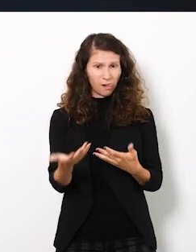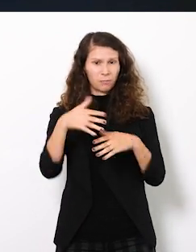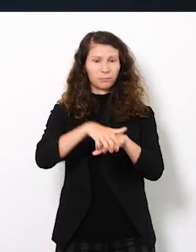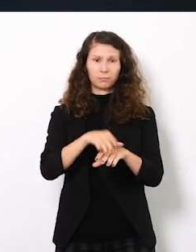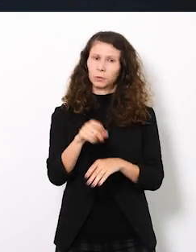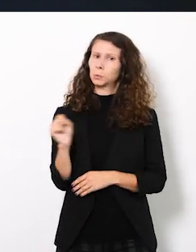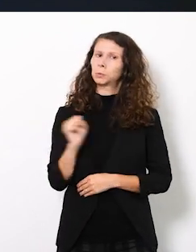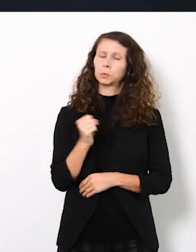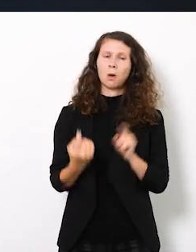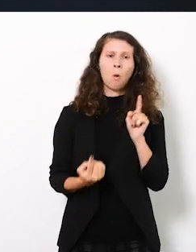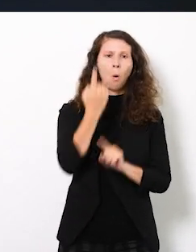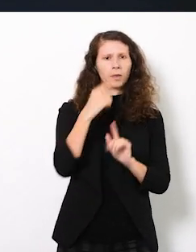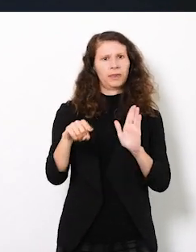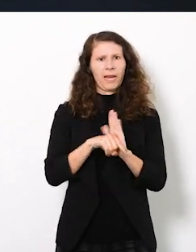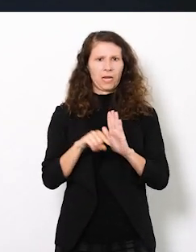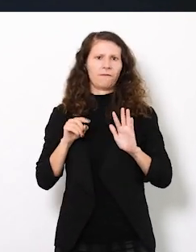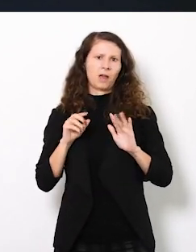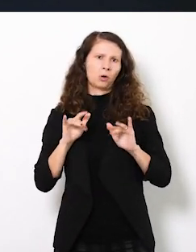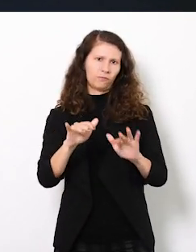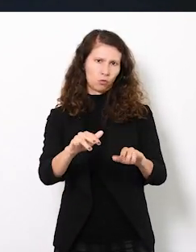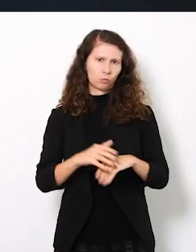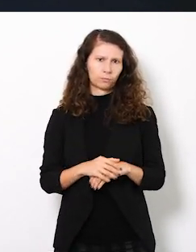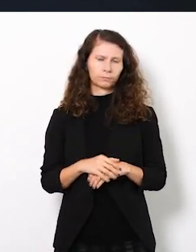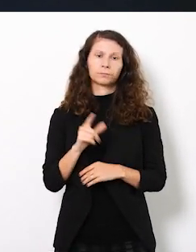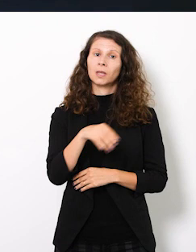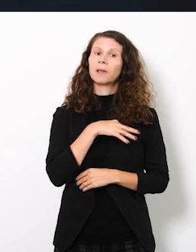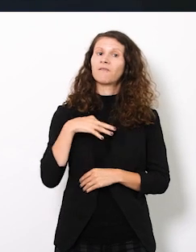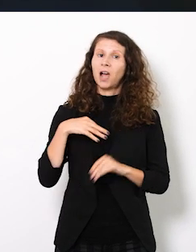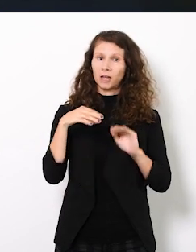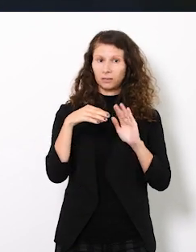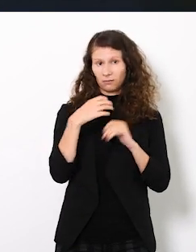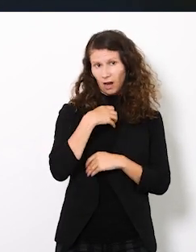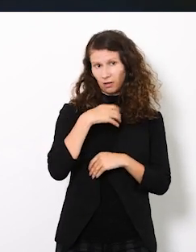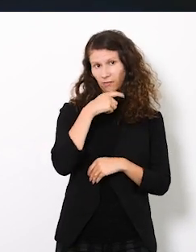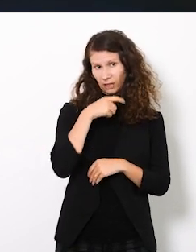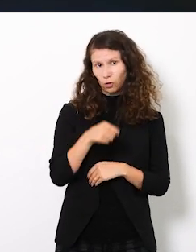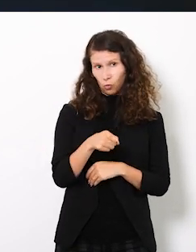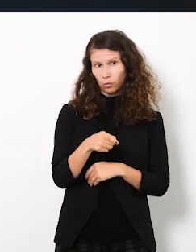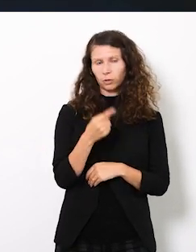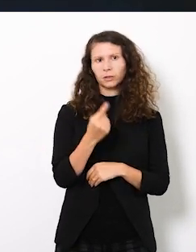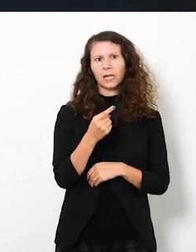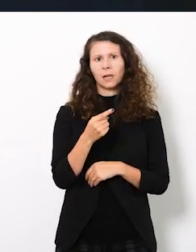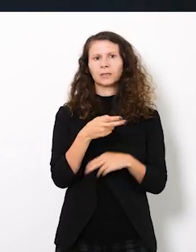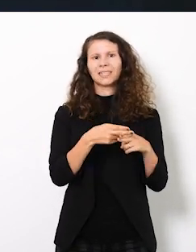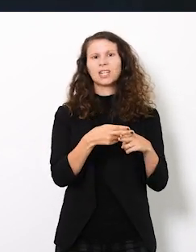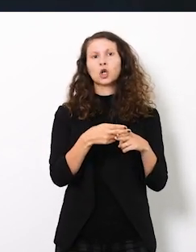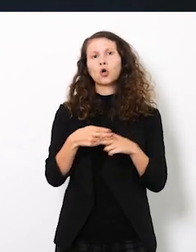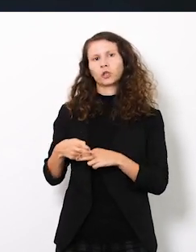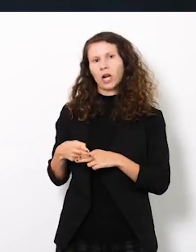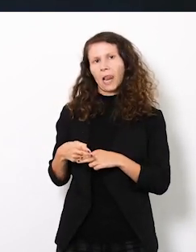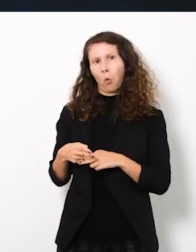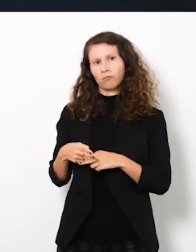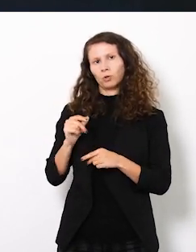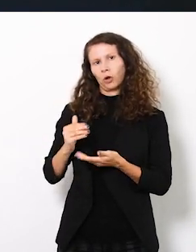negative Auswirkungen. Die private Krankenversicherung hat ja Rückstellungen. Also da wird